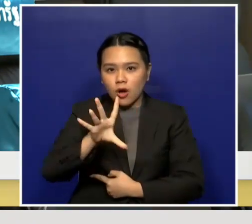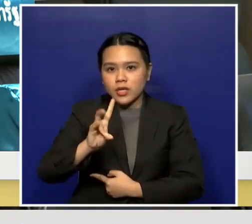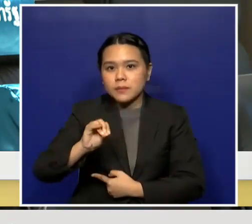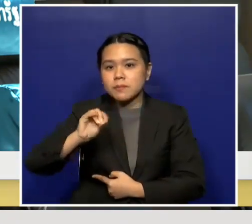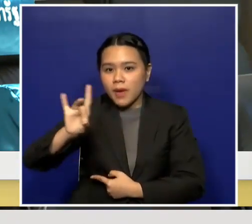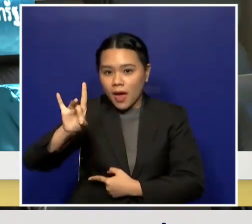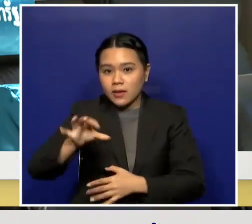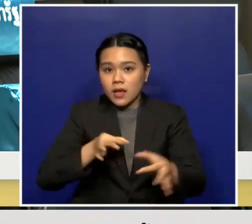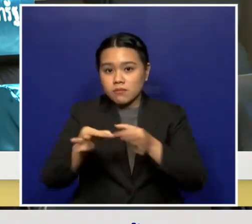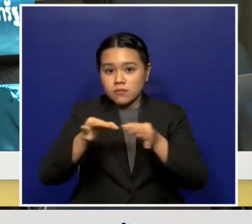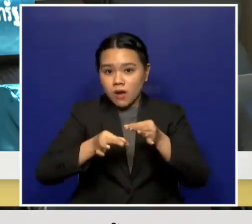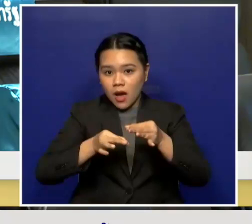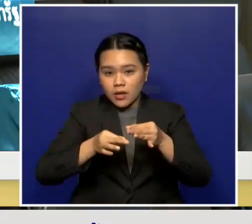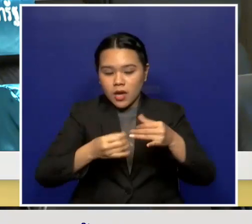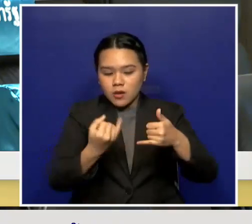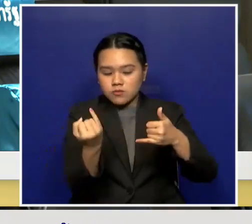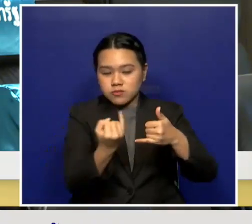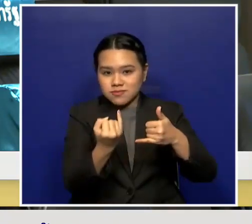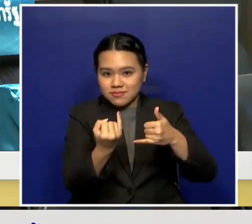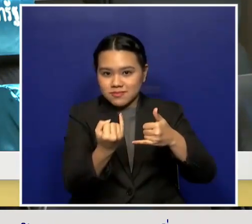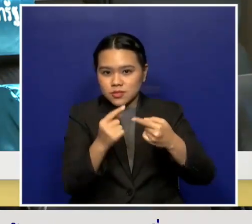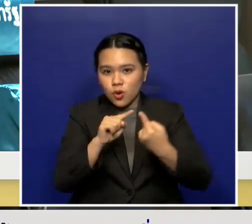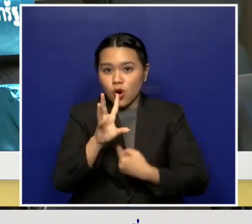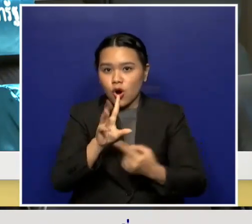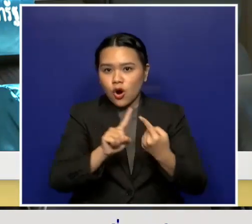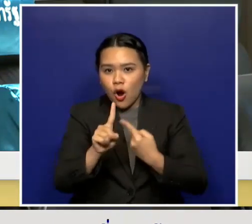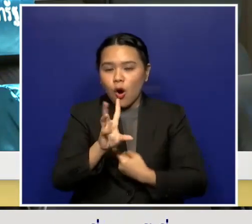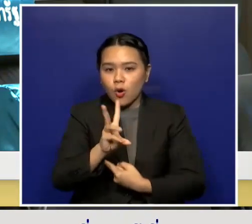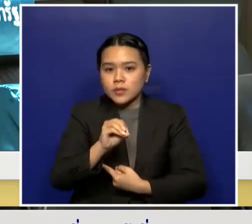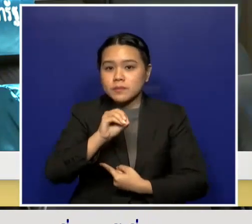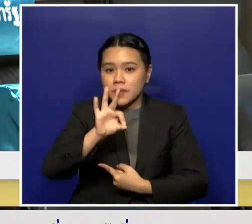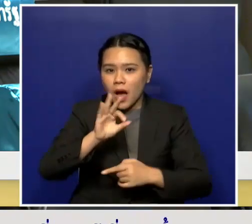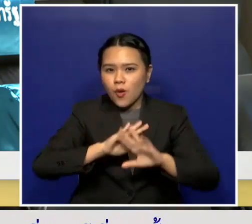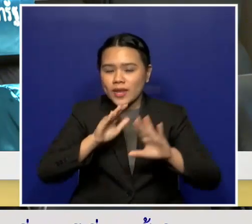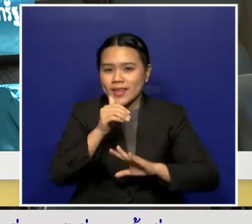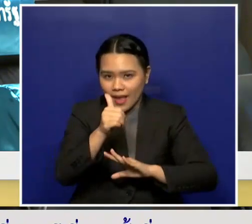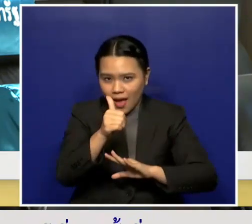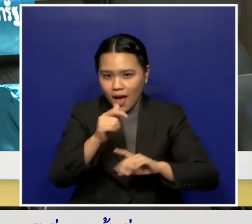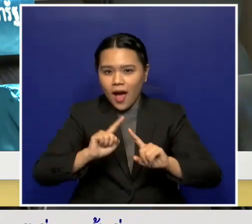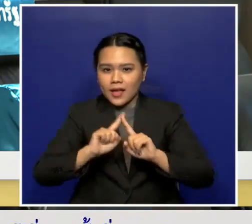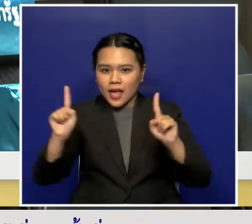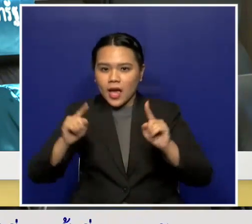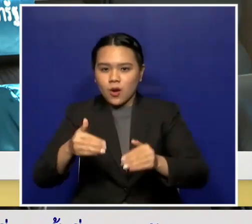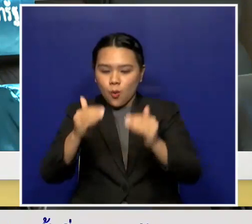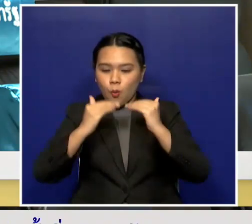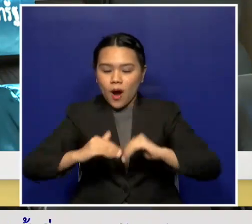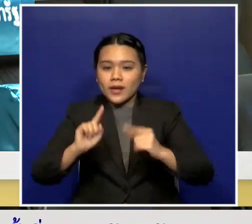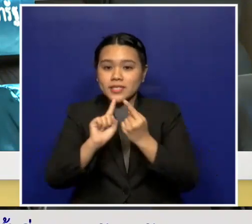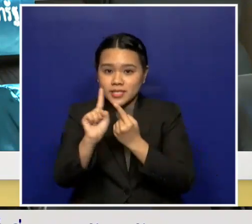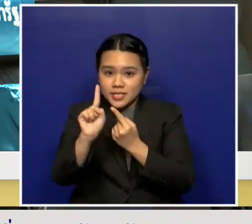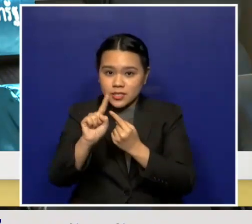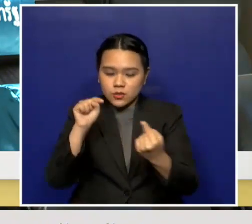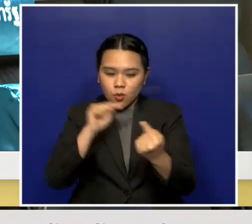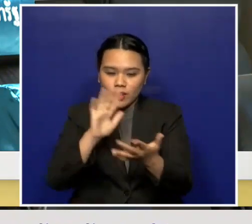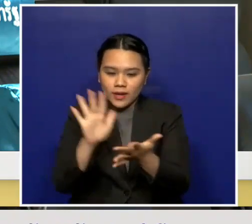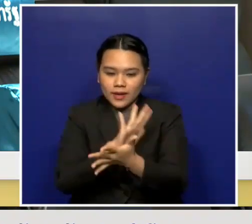จนั้นแม้จะยกเว้นในข้อที่69นะฮะก็ยกเว้นในส่วนที่วรรคแรกฮะในเรื่องการนำเอกสาร